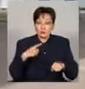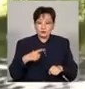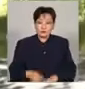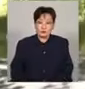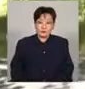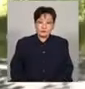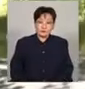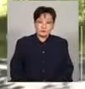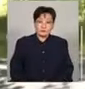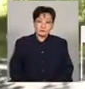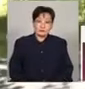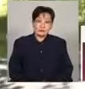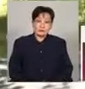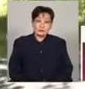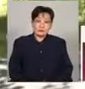отыр.